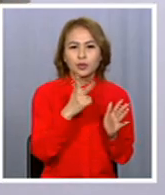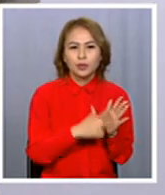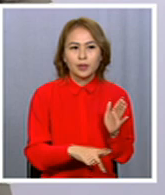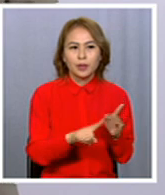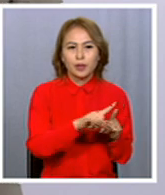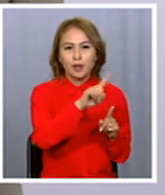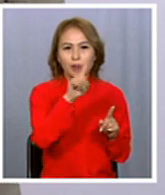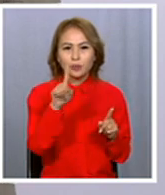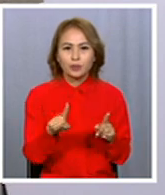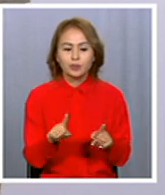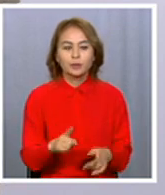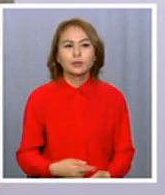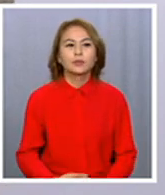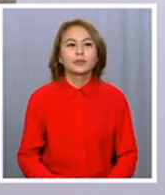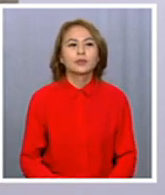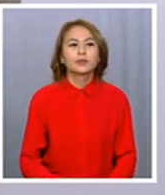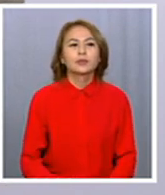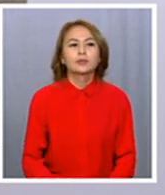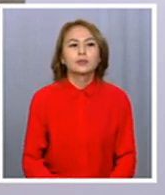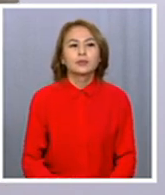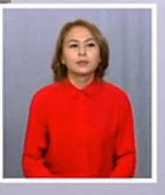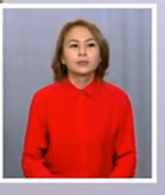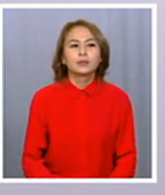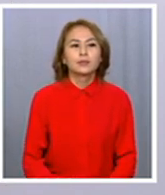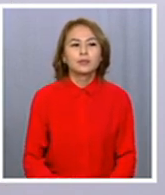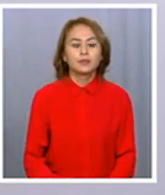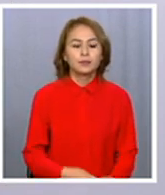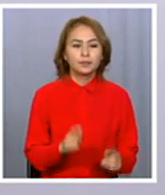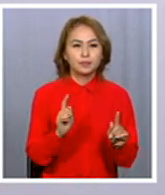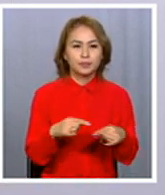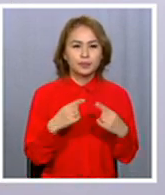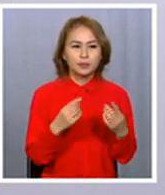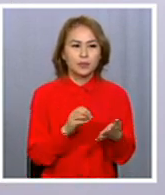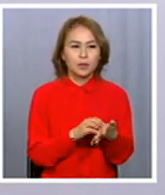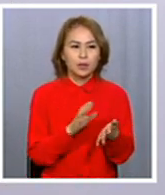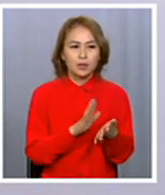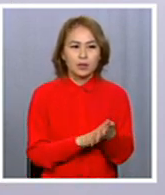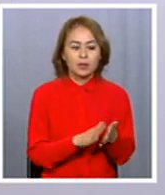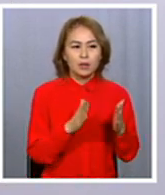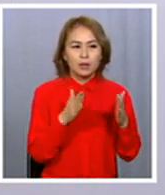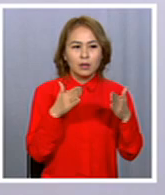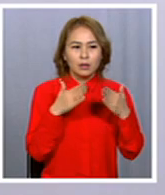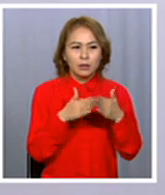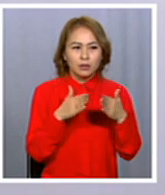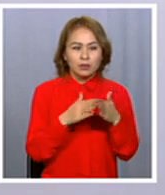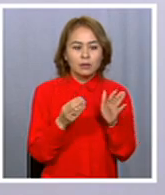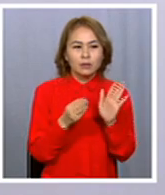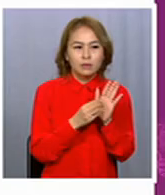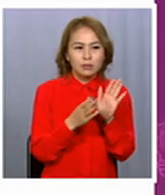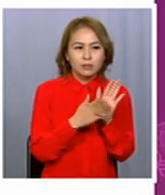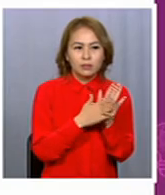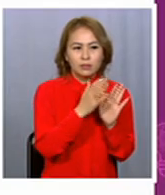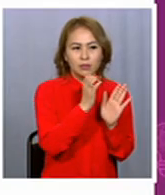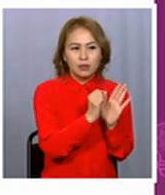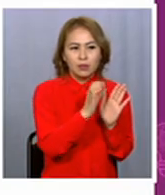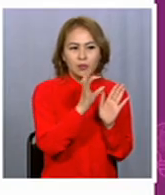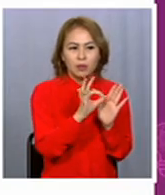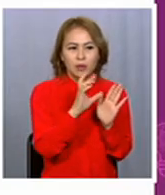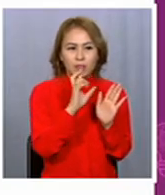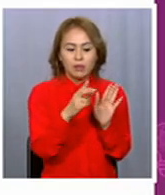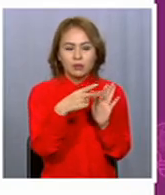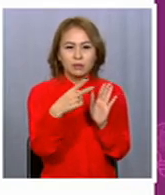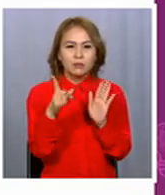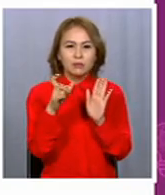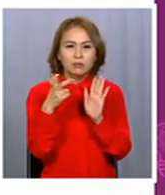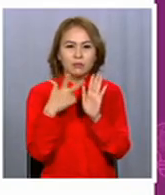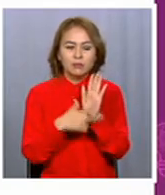180 градус. Жазып қояйық балар. Белгені бойынша мына бұрыш белгісін қоямыз да, яғни АОБ бұрышы 180 градус